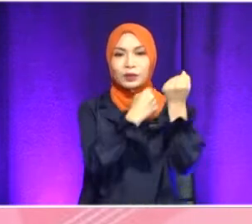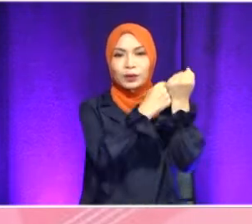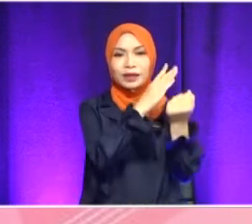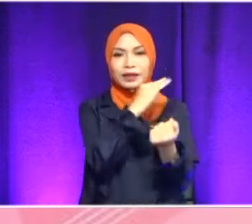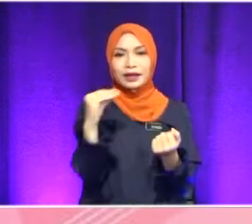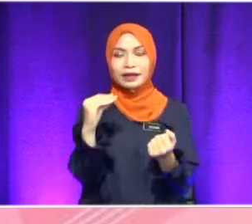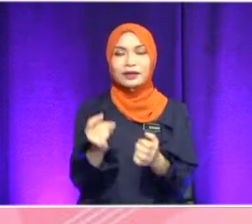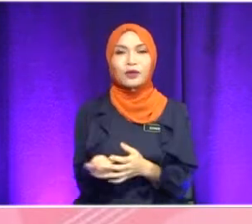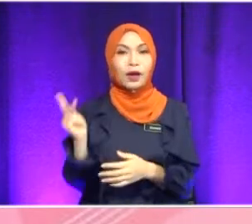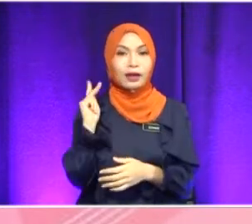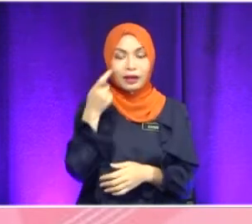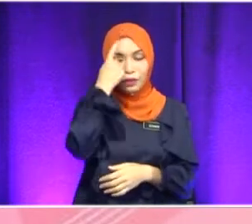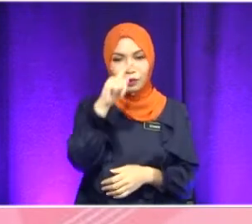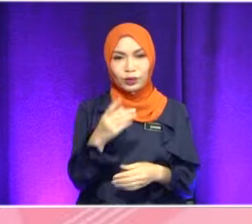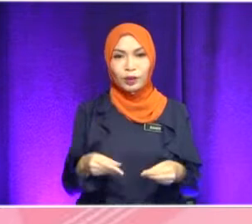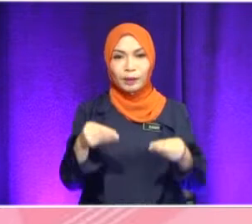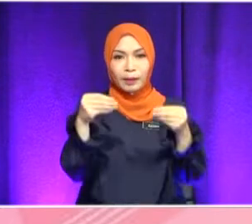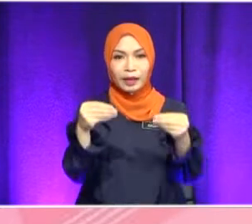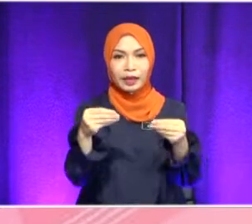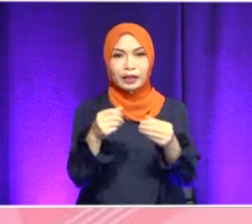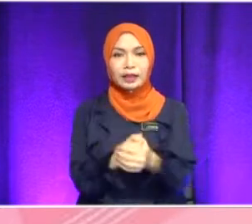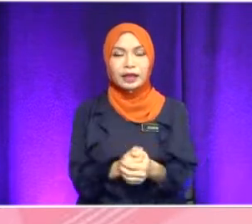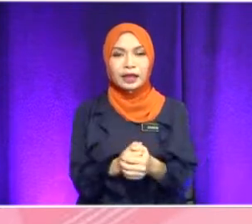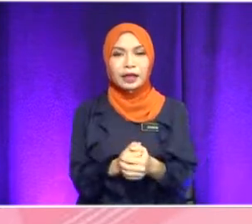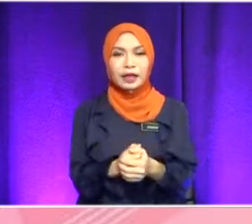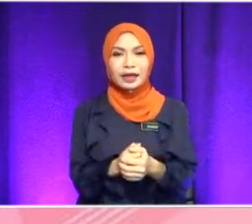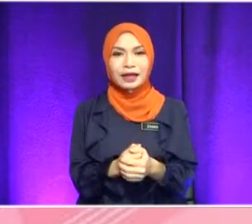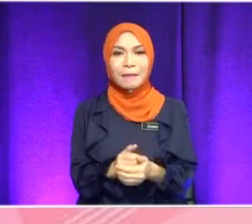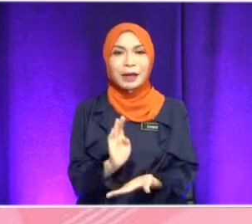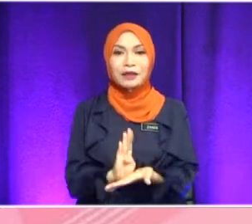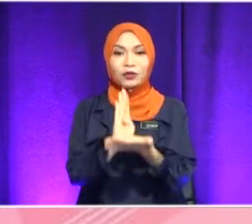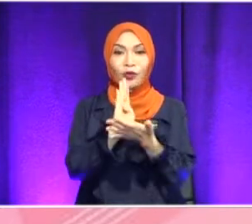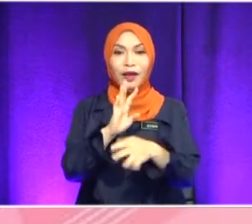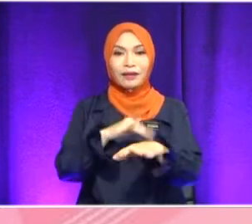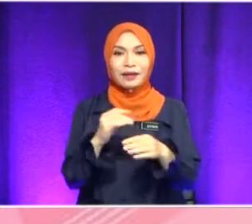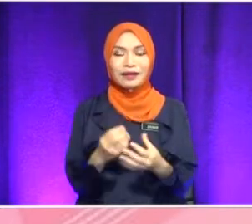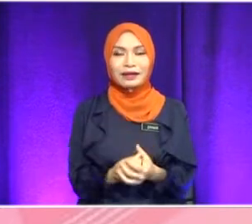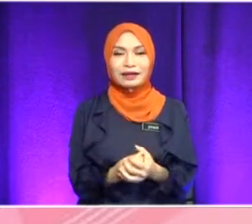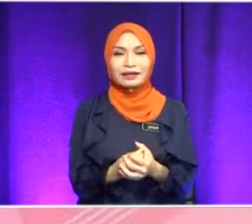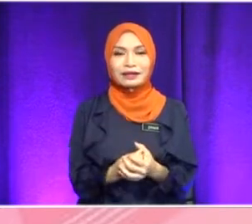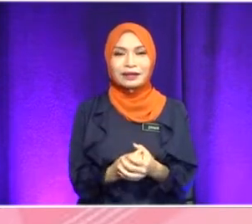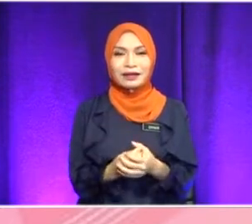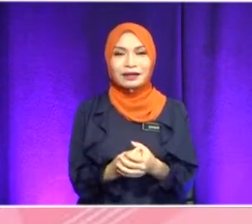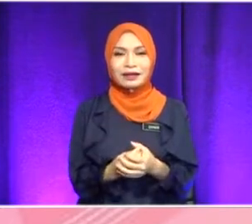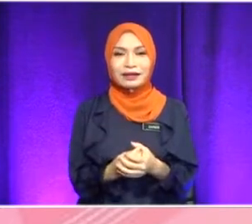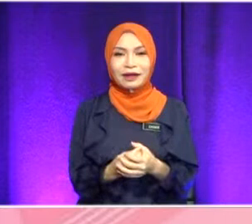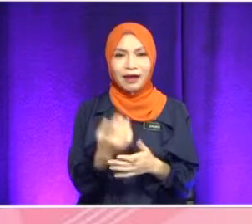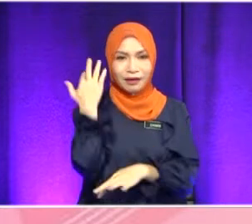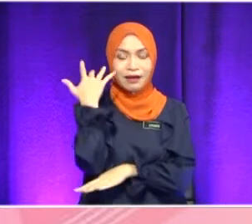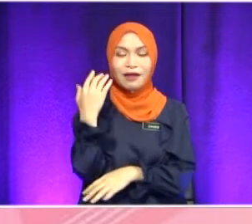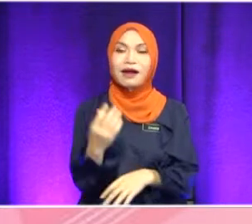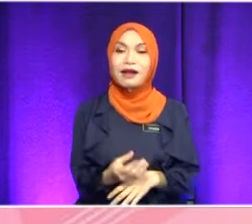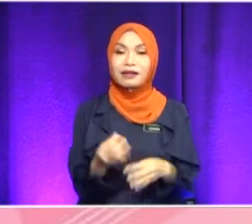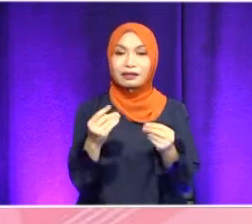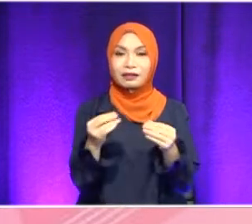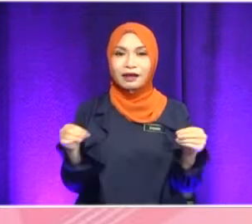mengukuhkan kedudukan tumbuhan pada tanah akan menyerap air dan garam mineral dari tanah Oke soalnya yang pertama Terangkan